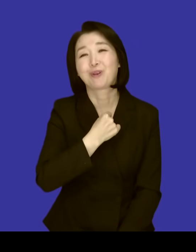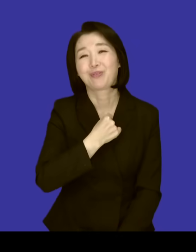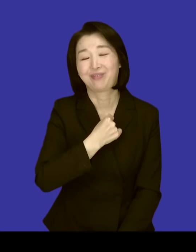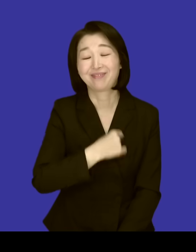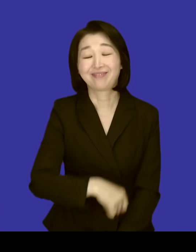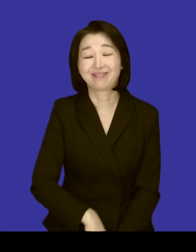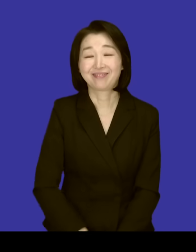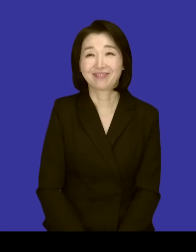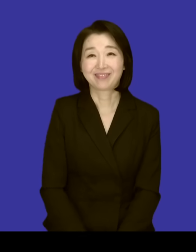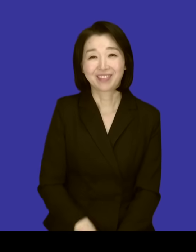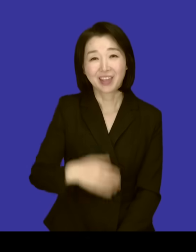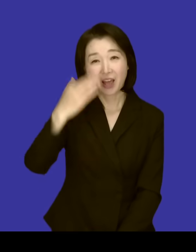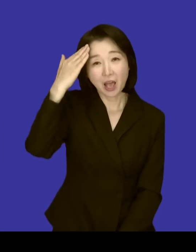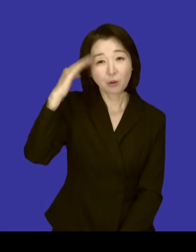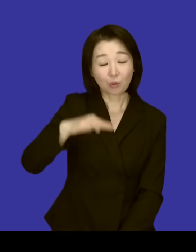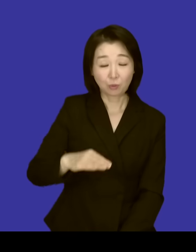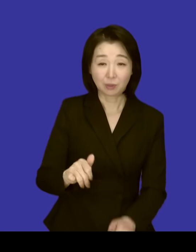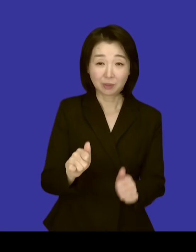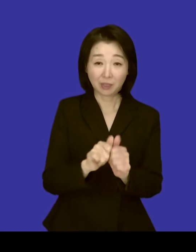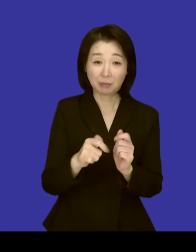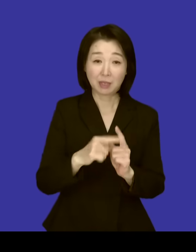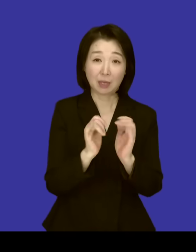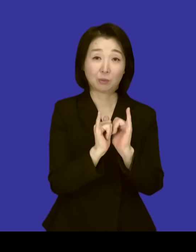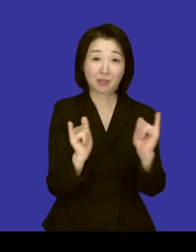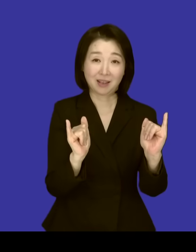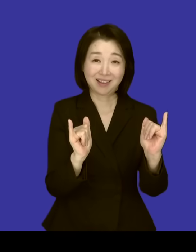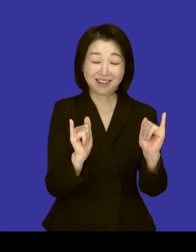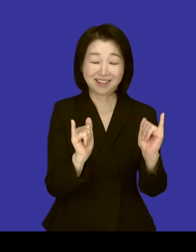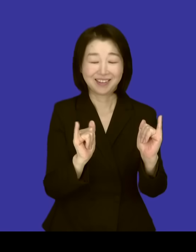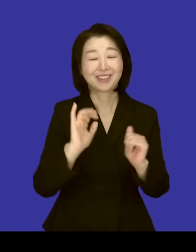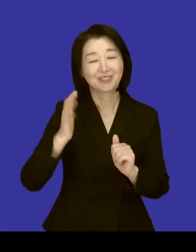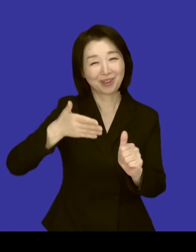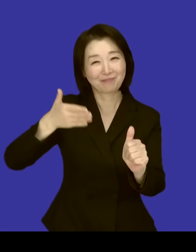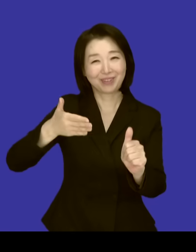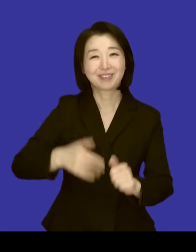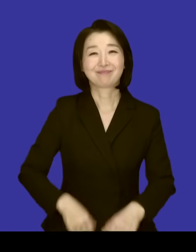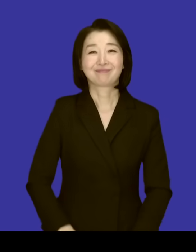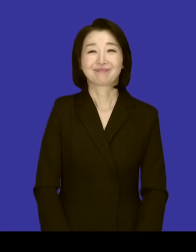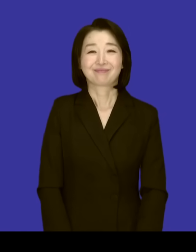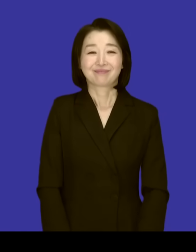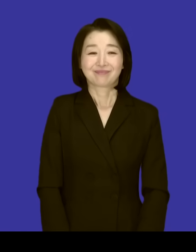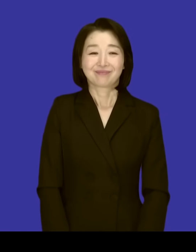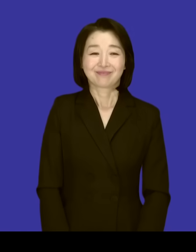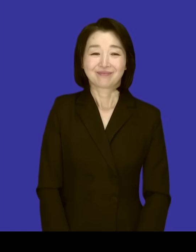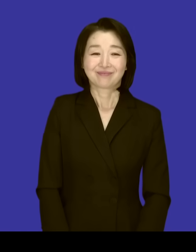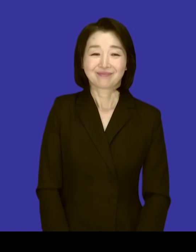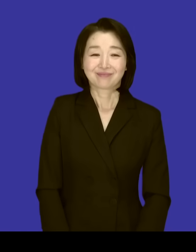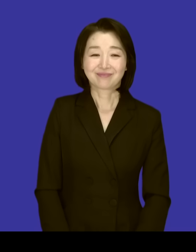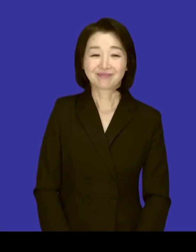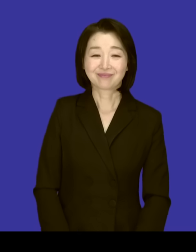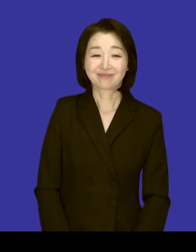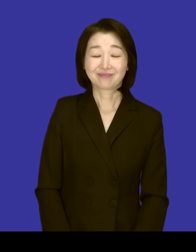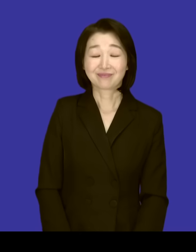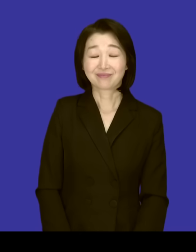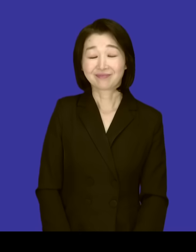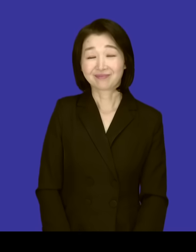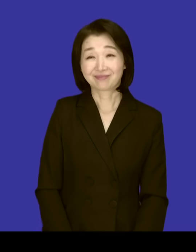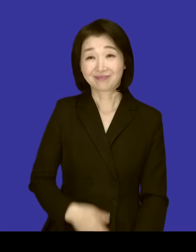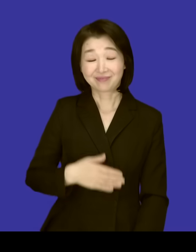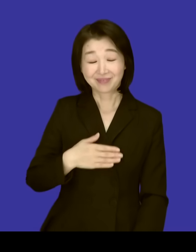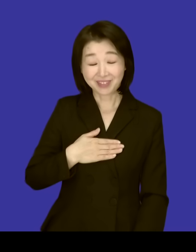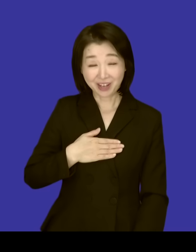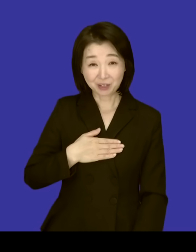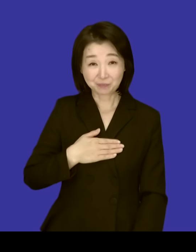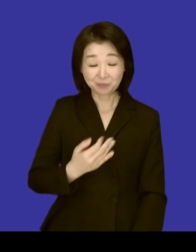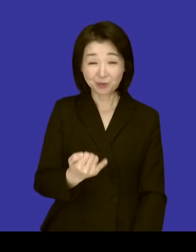앞으로는 한국의 남자 나이팅게일이 되어주시길 기도하겠습니다. 네, 저희 뭐 조카도 지금 미국에서 남자